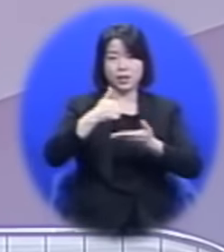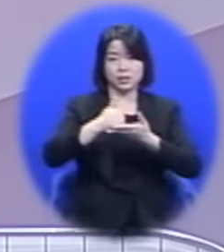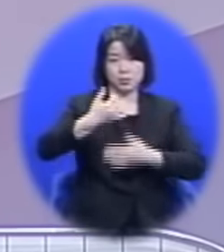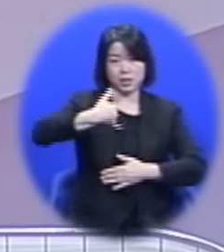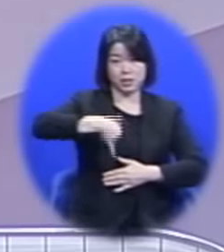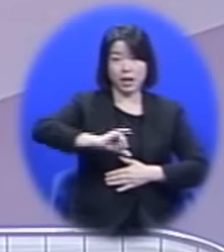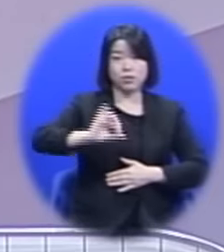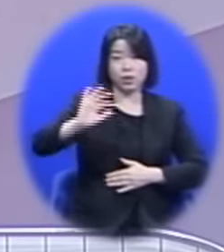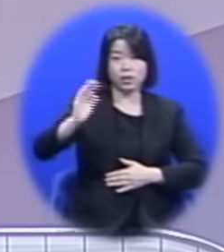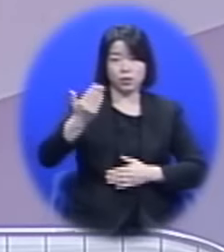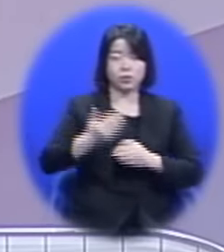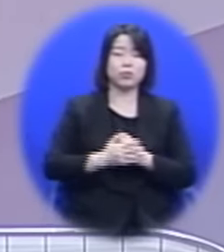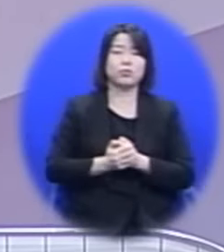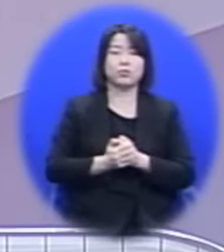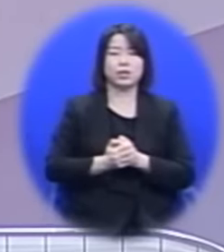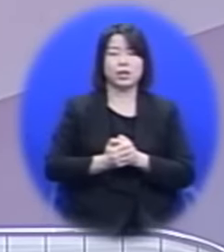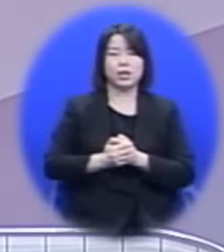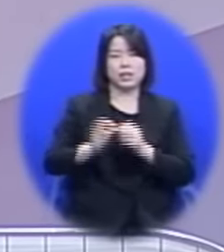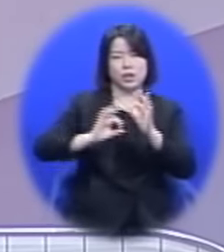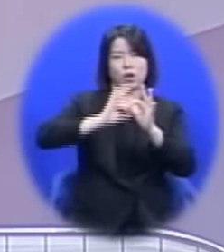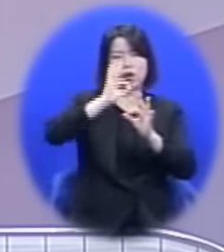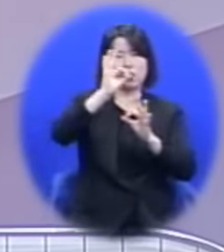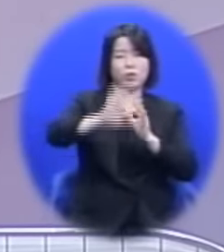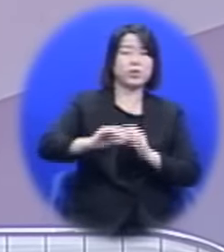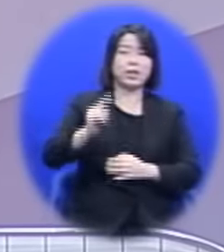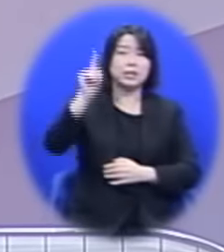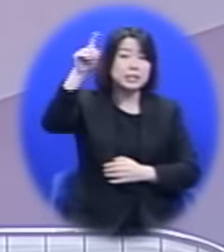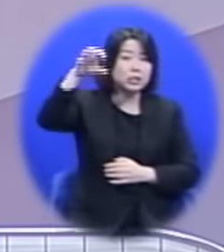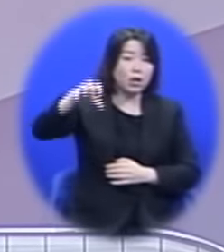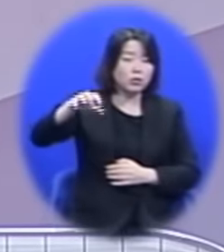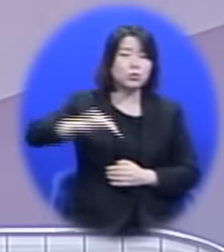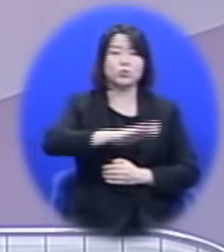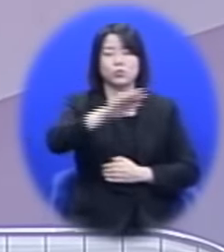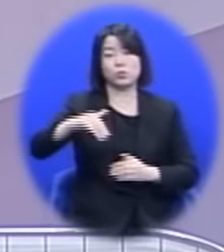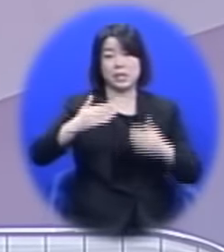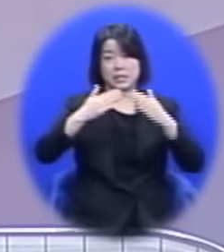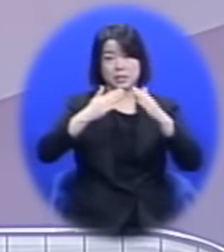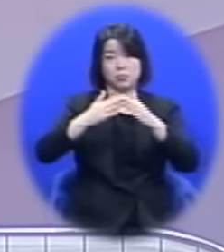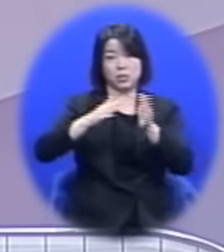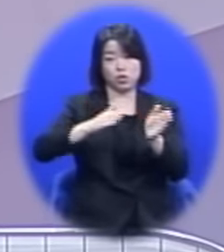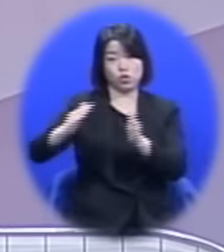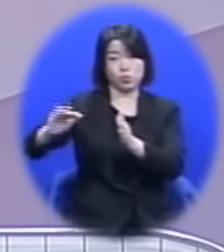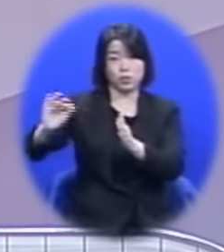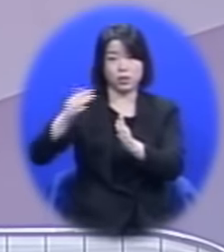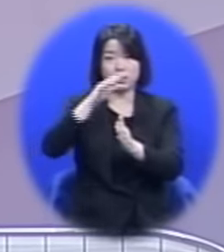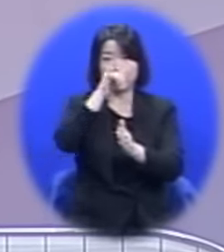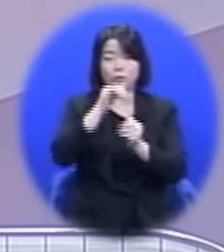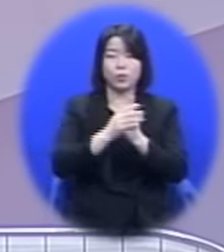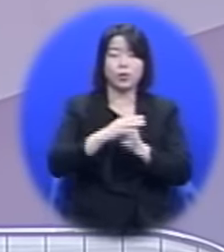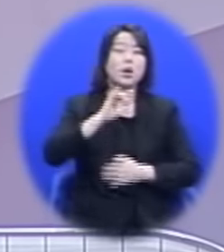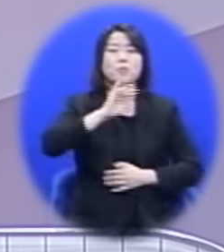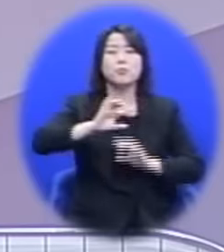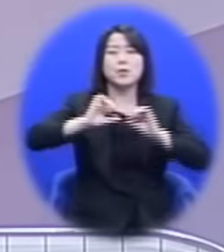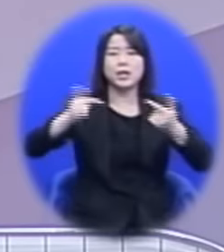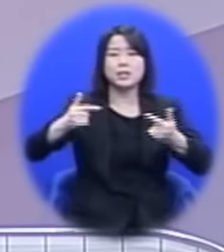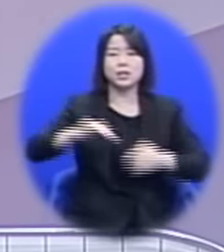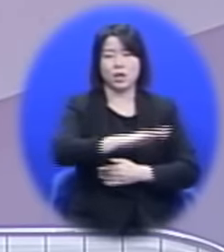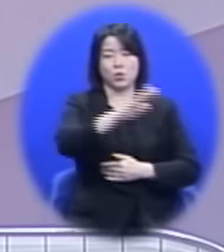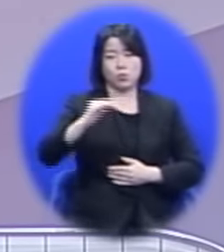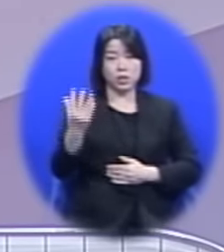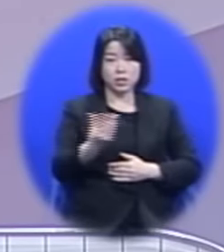자녀가 되고 그리고 영원한 천국에 우리의 거처가 마련되어 있고 뿐만 아니고 우리를